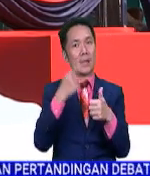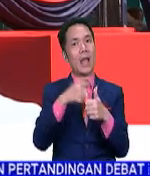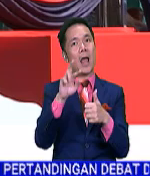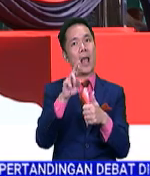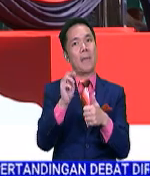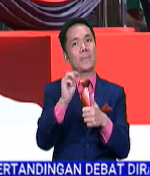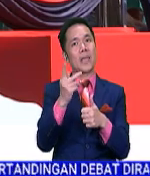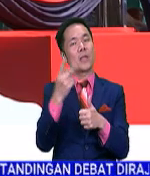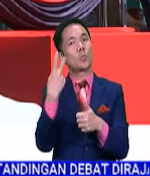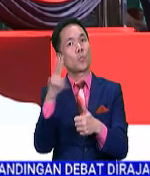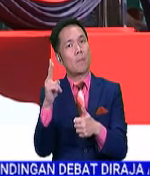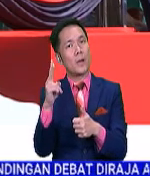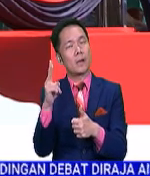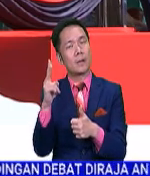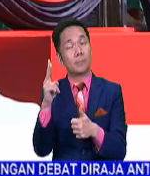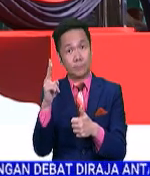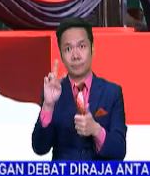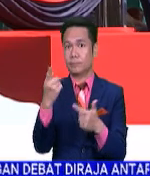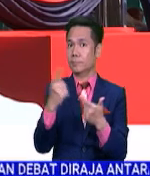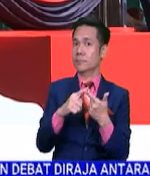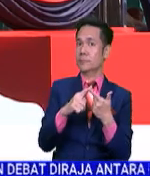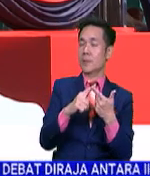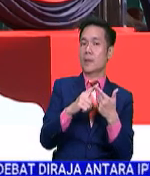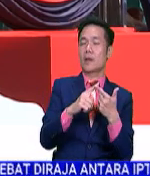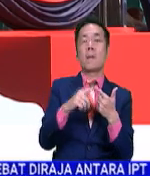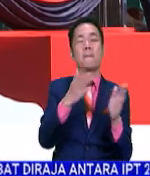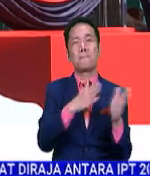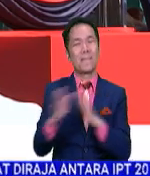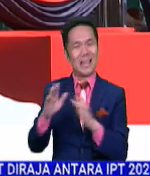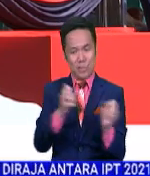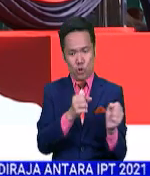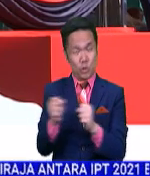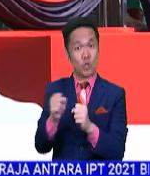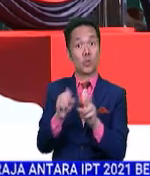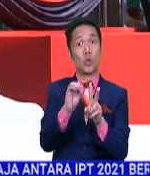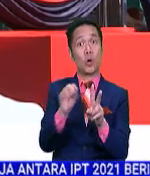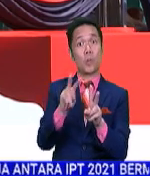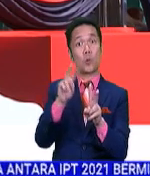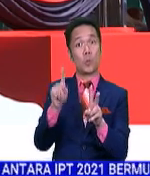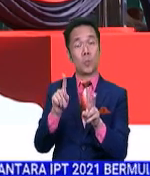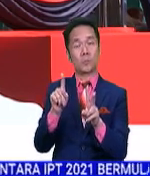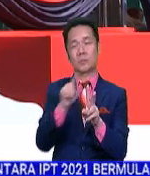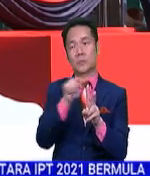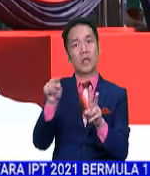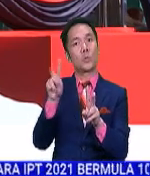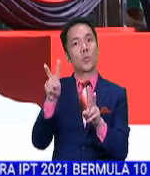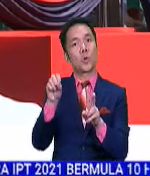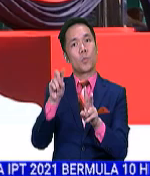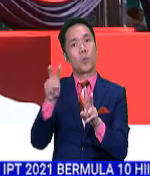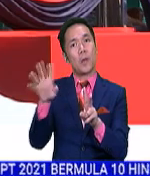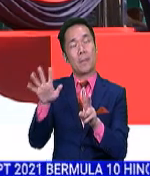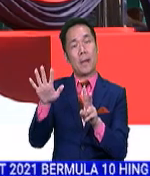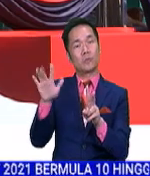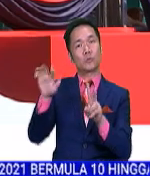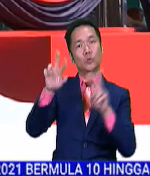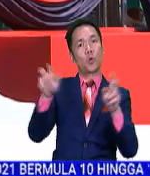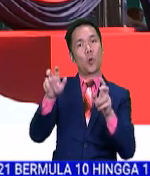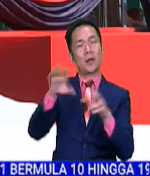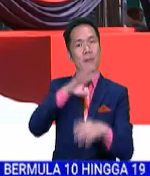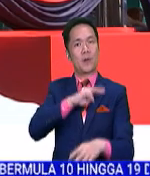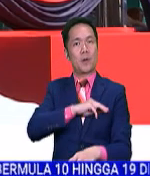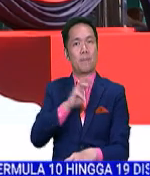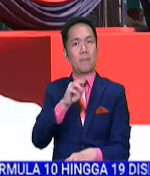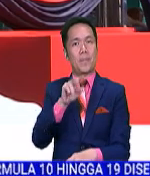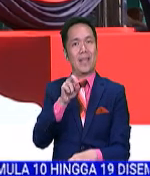Malaysia ke-12. Plan Strategik MINDEF 2021 hingga 2025 serta